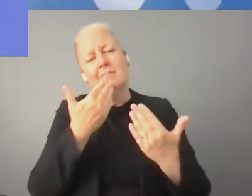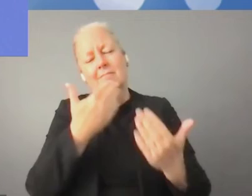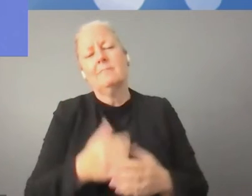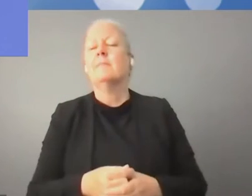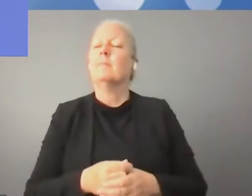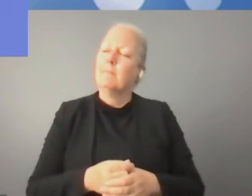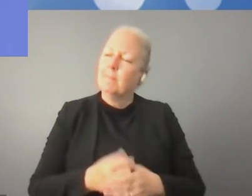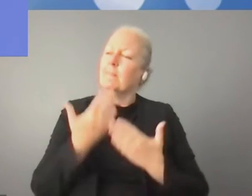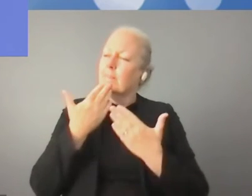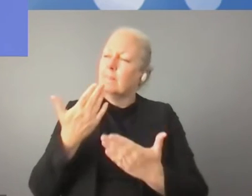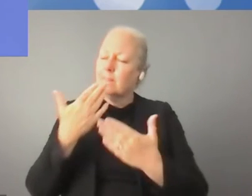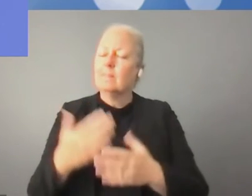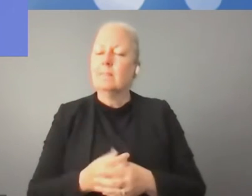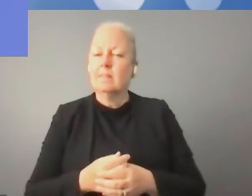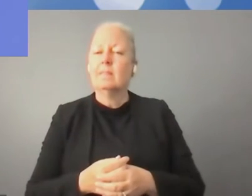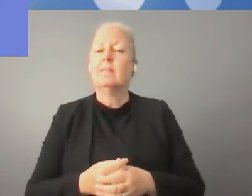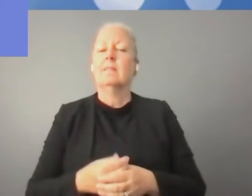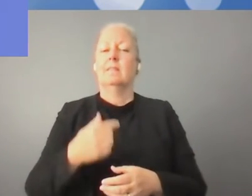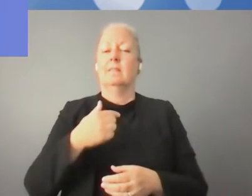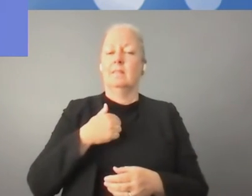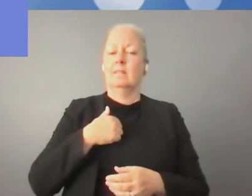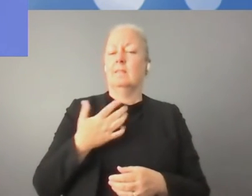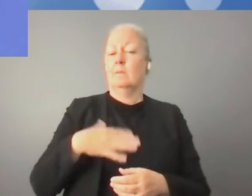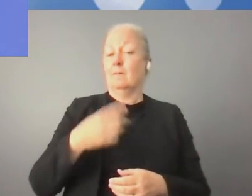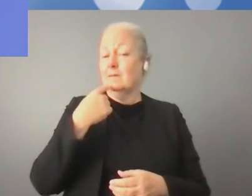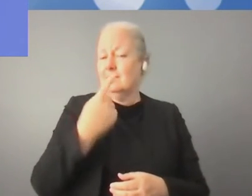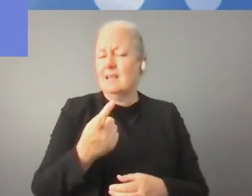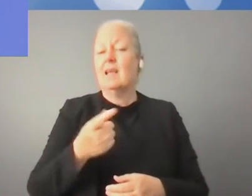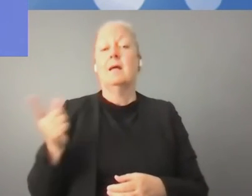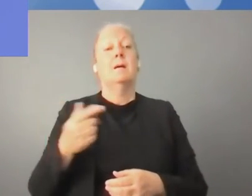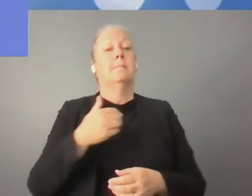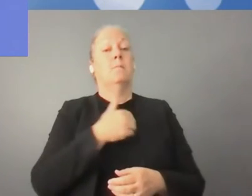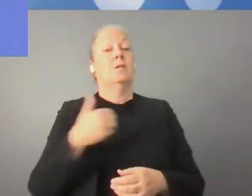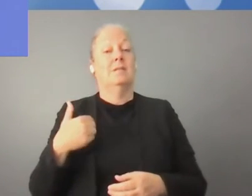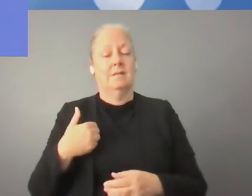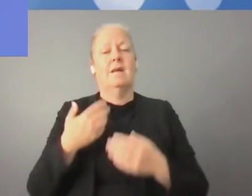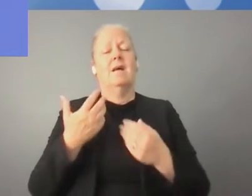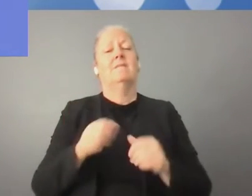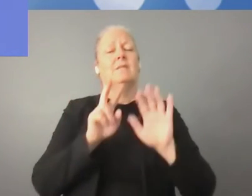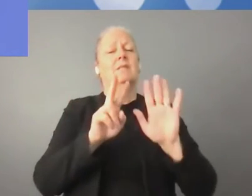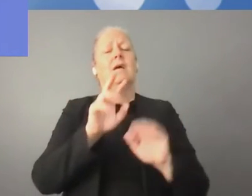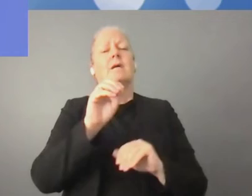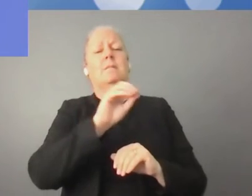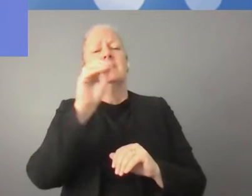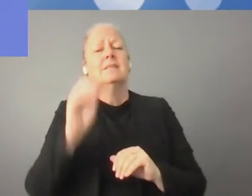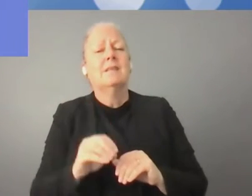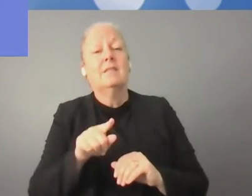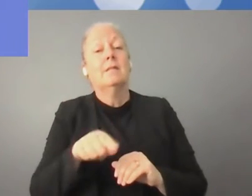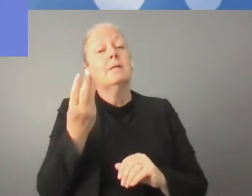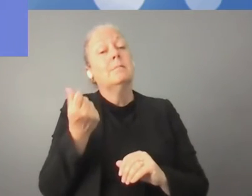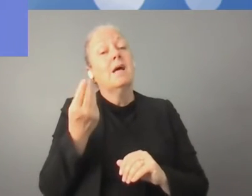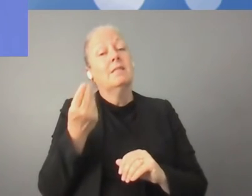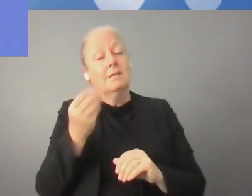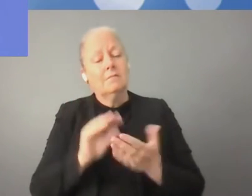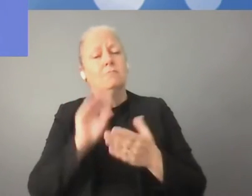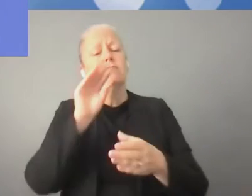более динамично, чтобы откликиваться на динамичные нужды и потребности этого динамичного сектора. Сейчас в